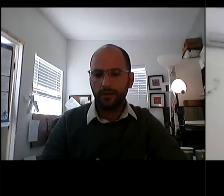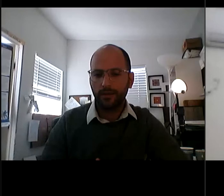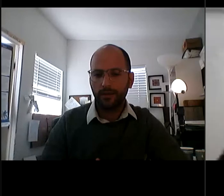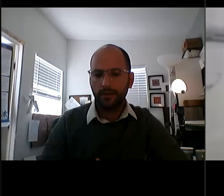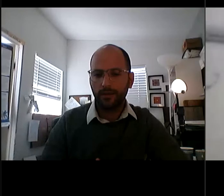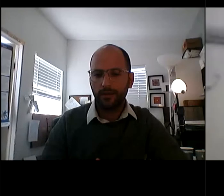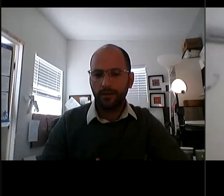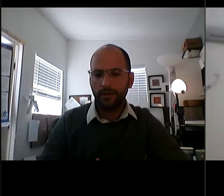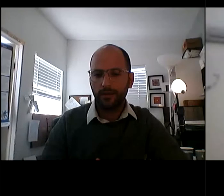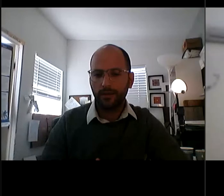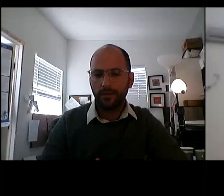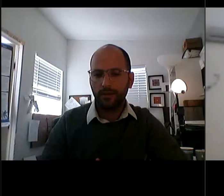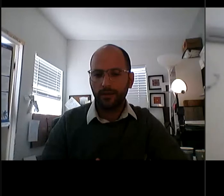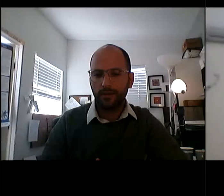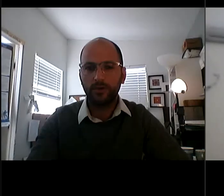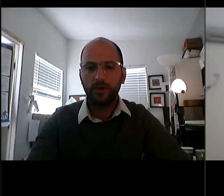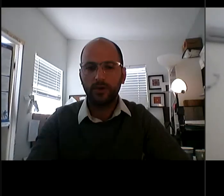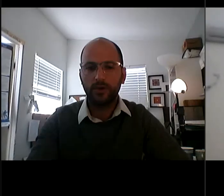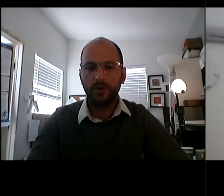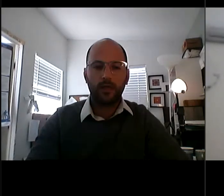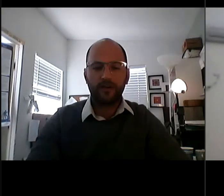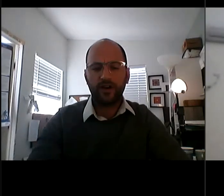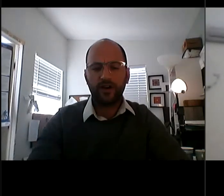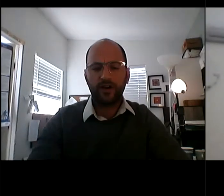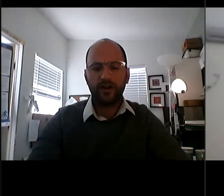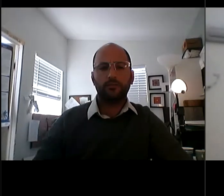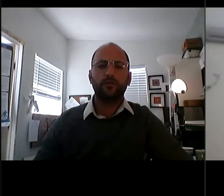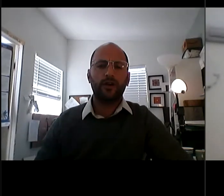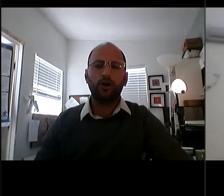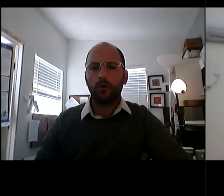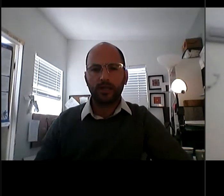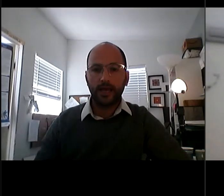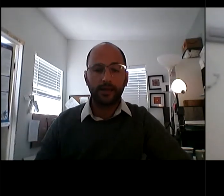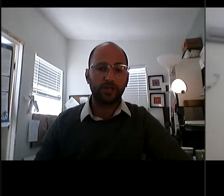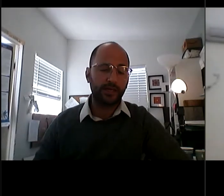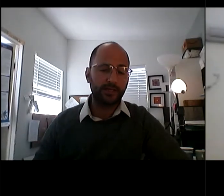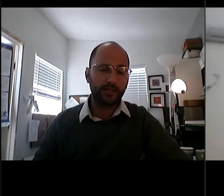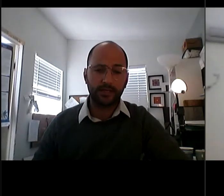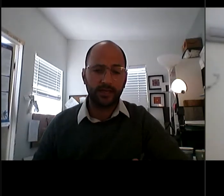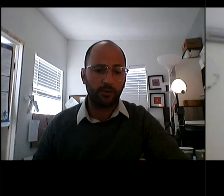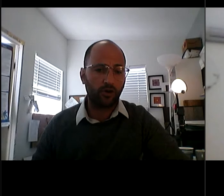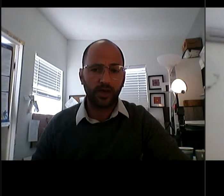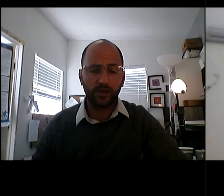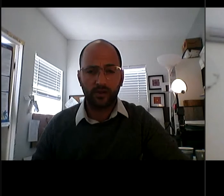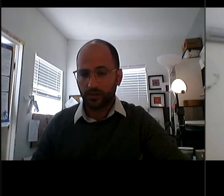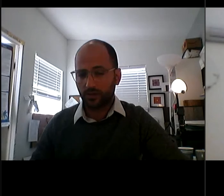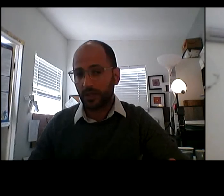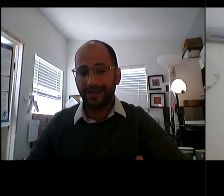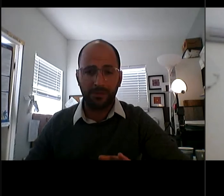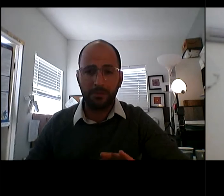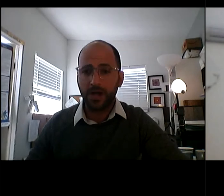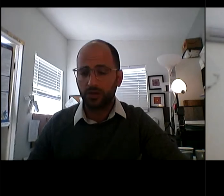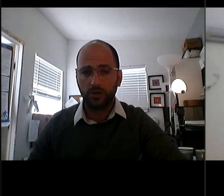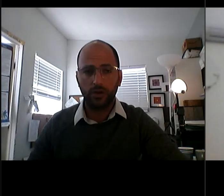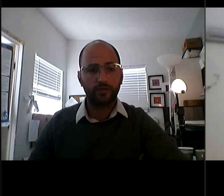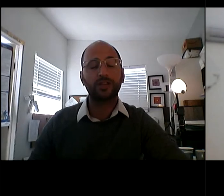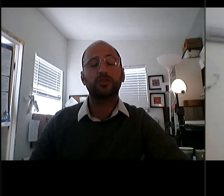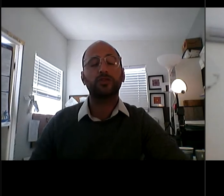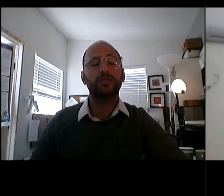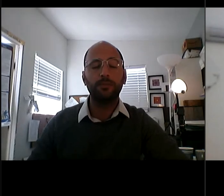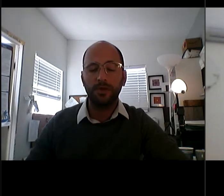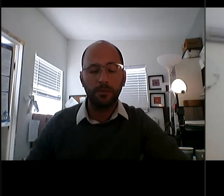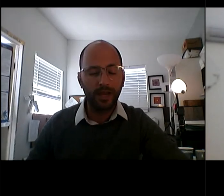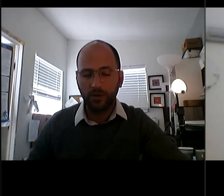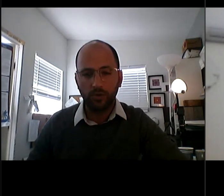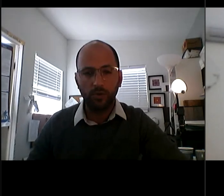השוק הנדלן המקומי פה מאוד הוכיח את עצמו מבחינתנו, אבל שוב, אני לא פה כדי להגיד לכם שטקסס זה המקום הכי טוב לעשות נדלן, ממש